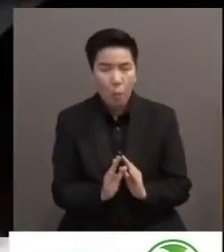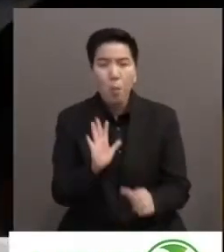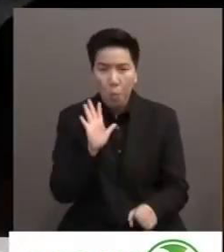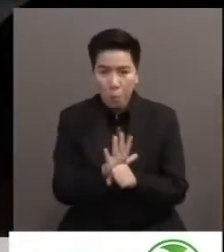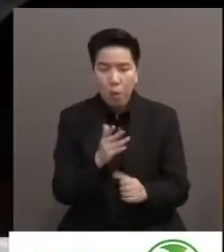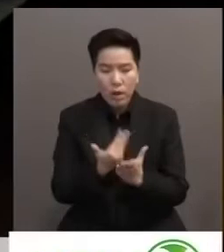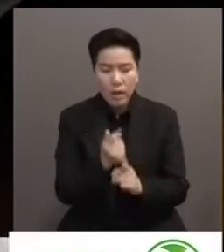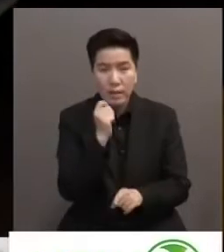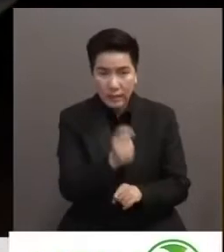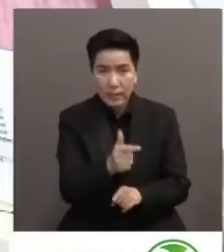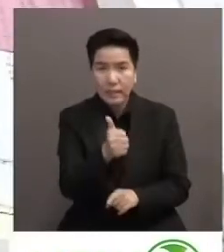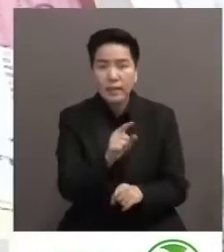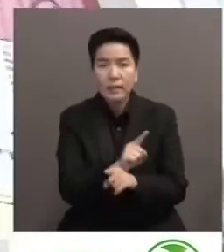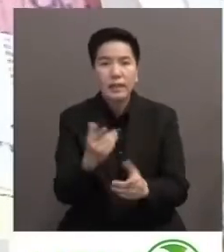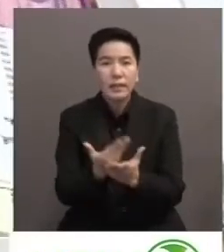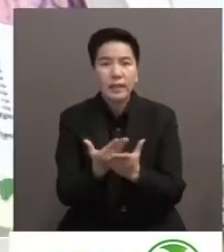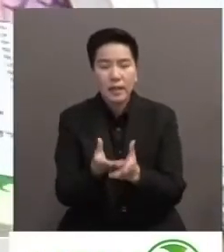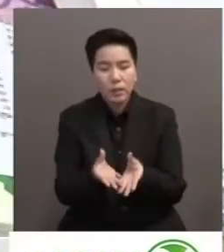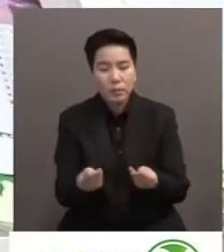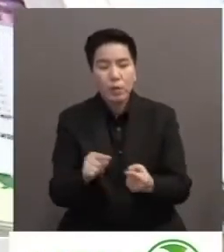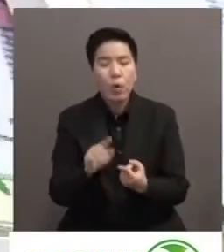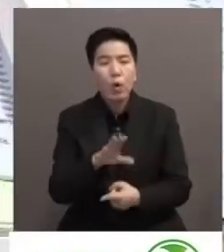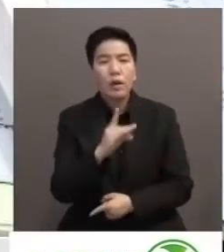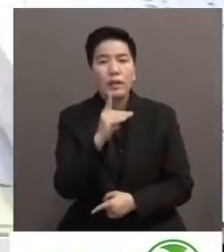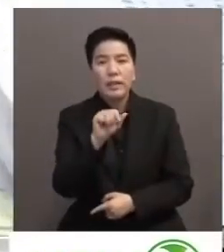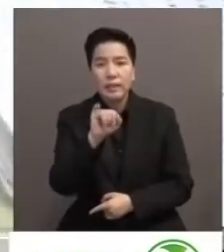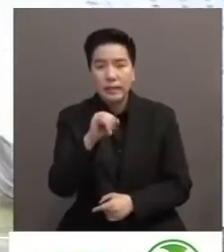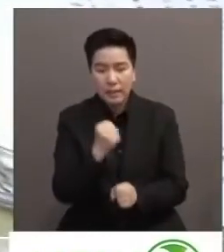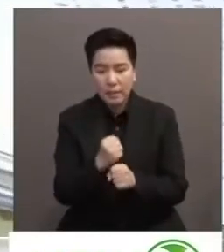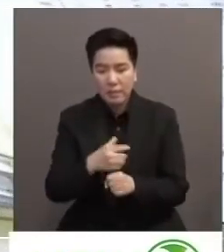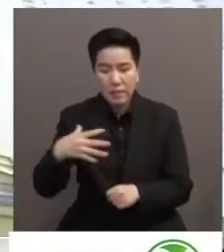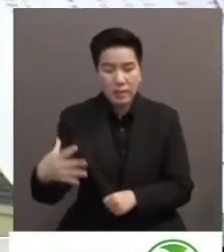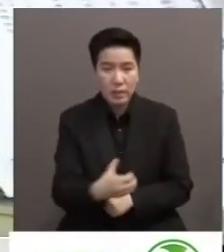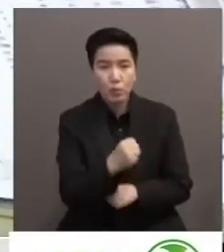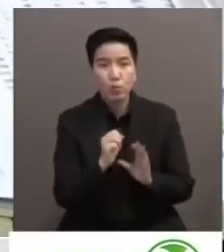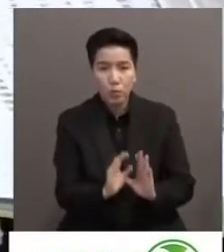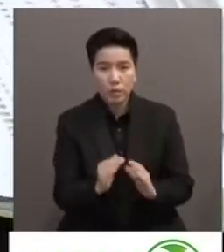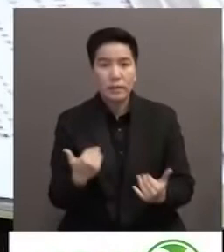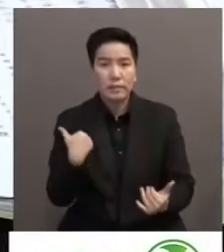ายหนี้ได้โดยเฉพาะทรัพย์สินที่ DSI ยึดเอาไว้จากคุณสุภชัยนะฮะ